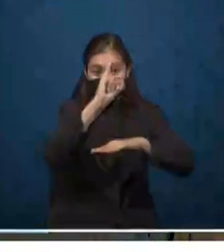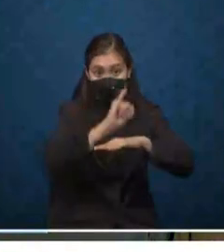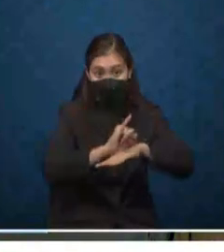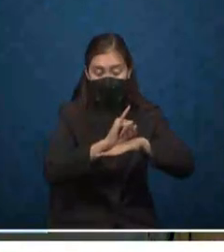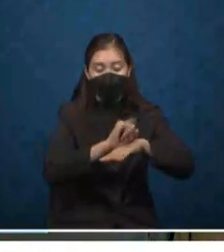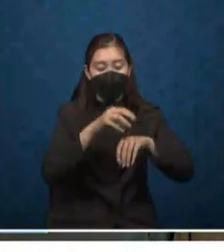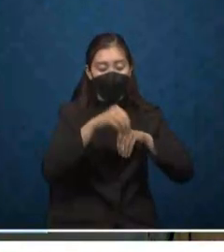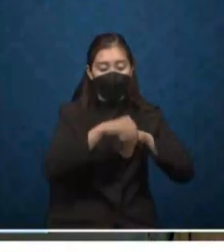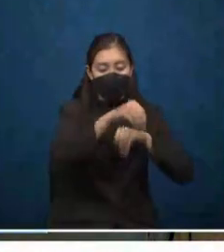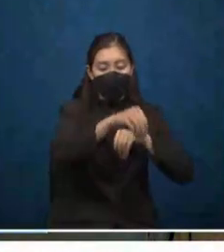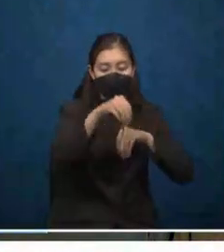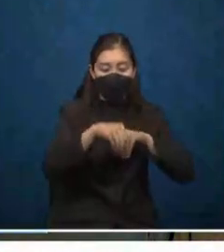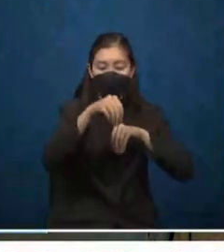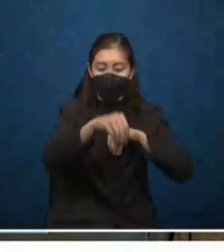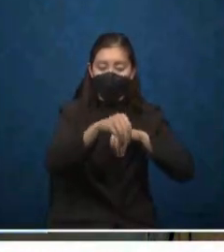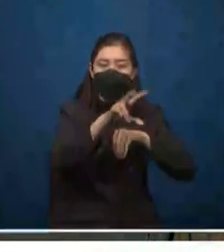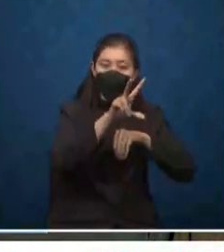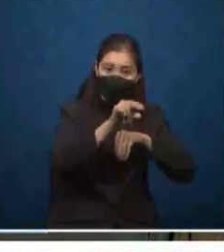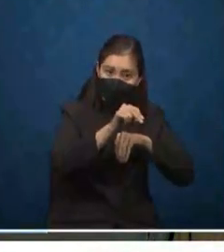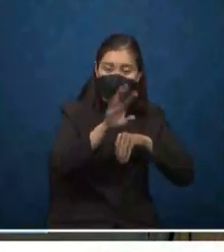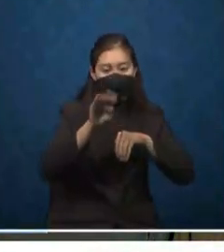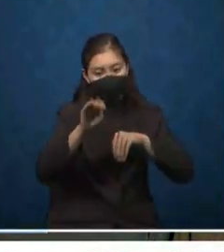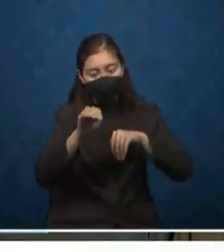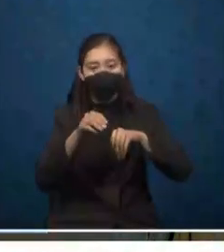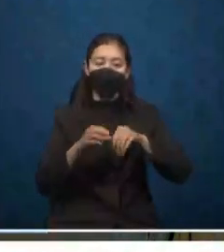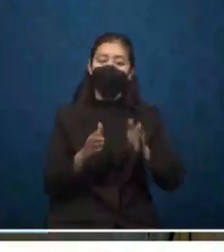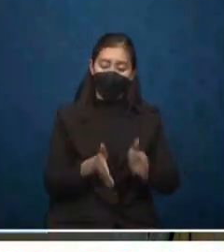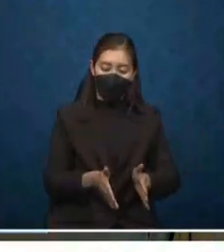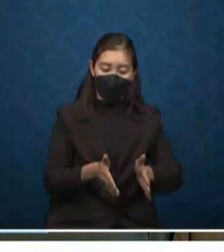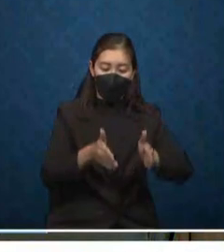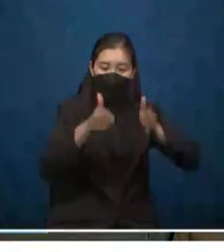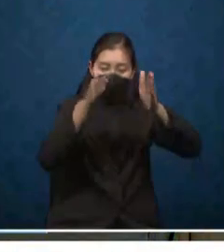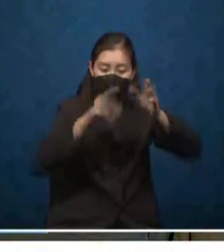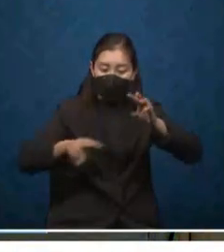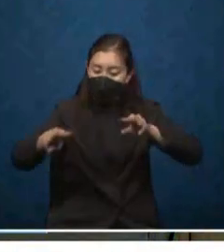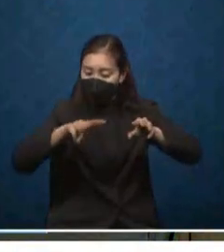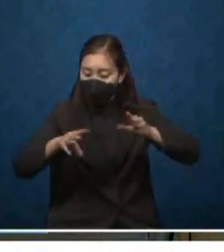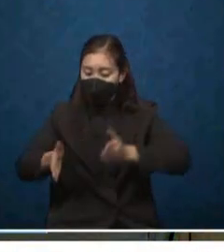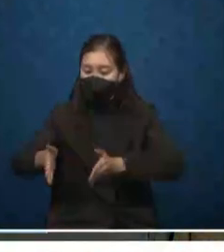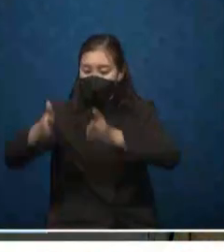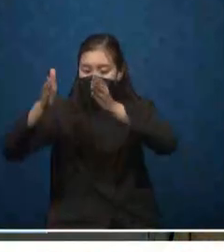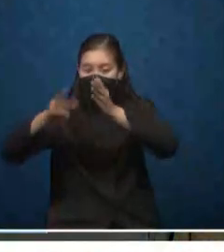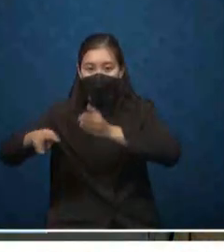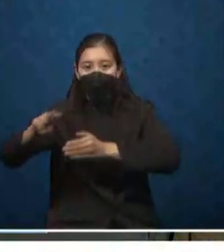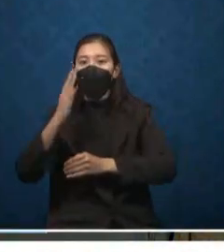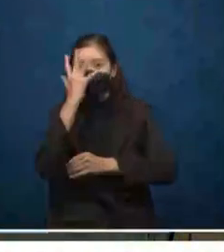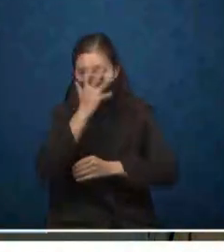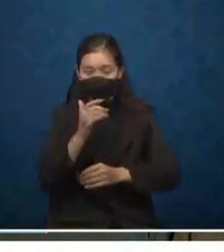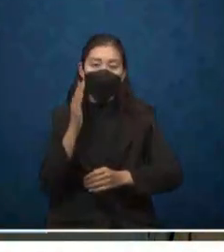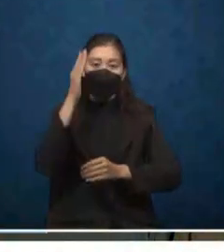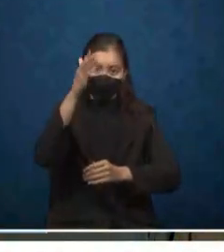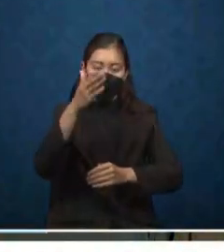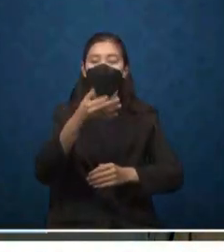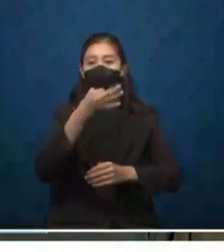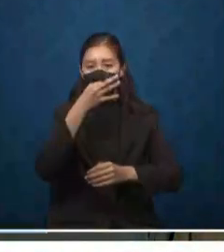ลือไม่ถึง100ต้นต่อไร่ก็จะถูกทางการเก็บภาษีในฐานะว่าไม่เป็นเกษตรกรรมของการใช้ไม้ยืนต้นซะอีกดังนั้นเนี่ยทางฝ่าย